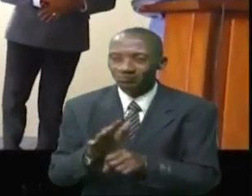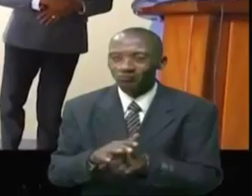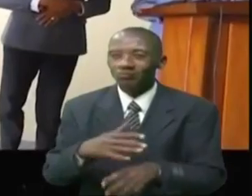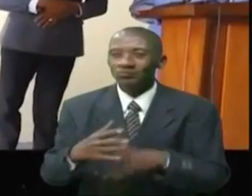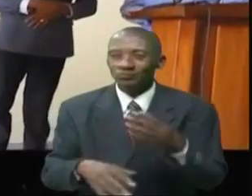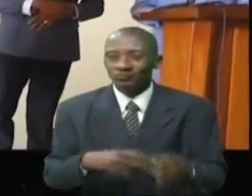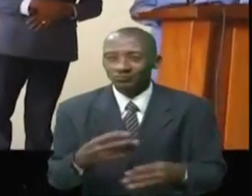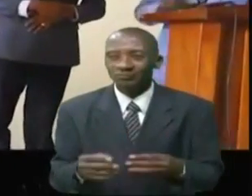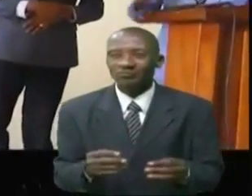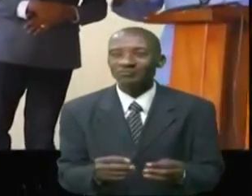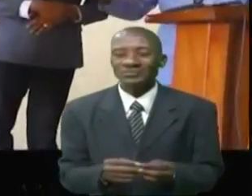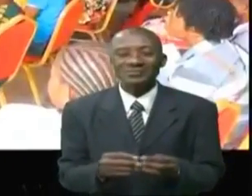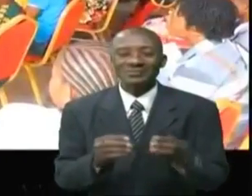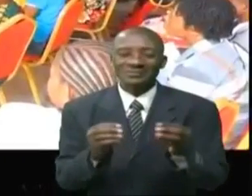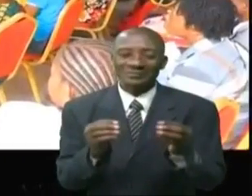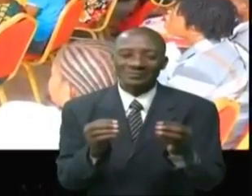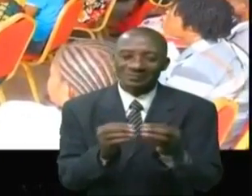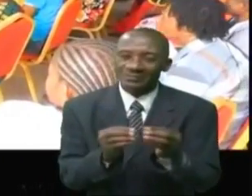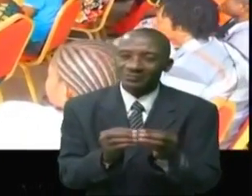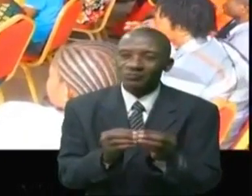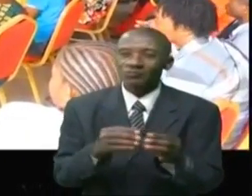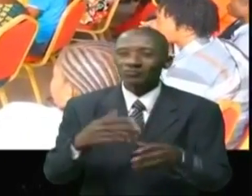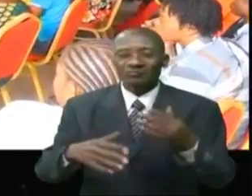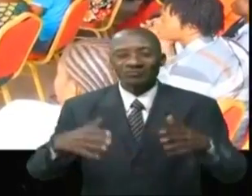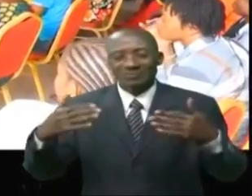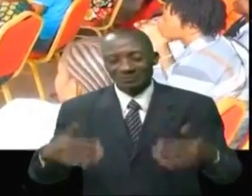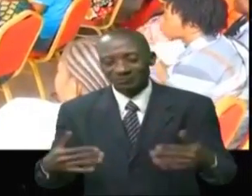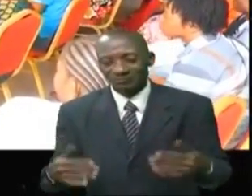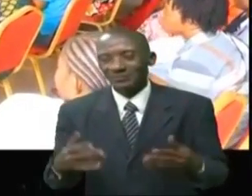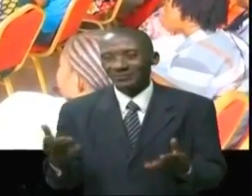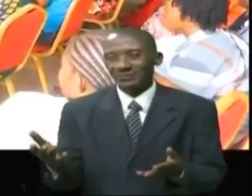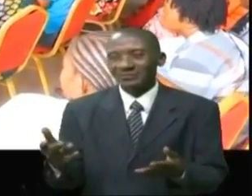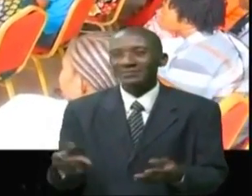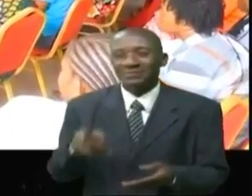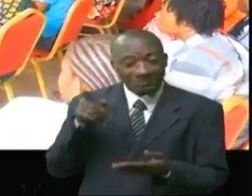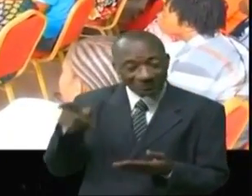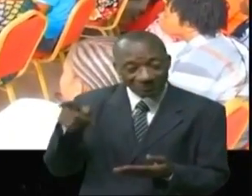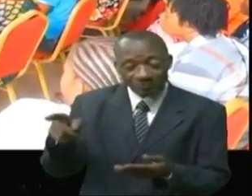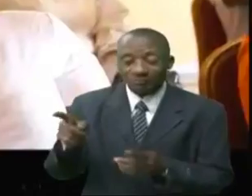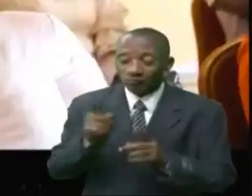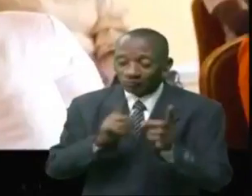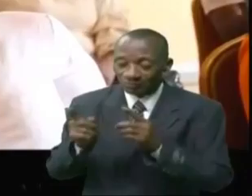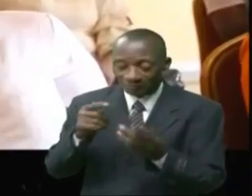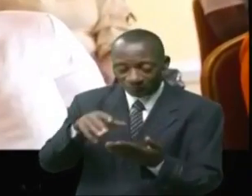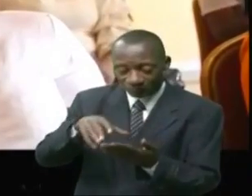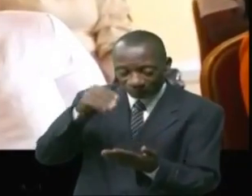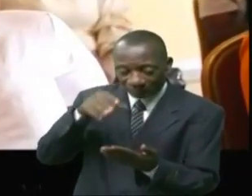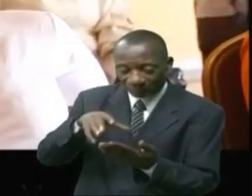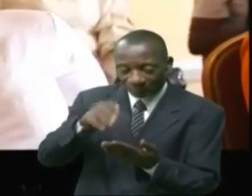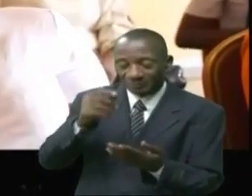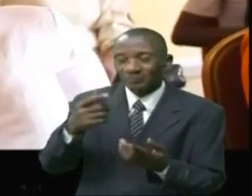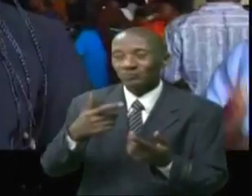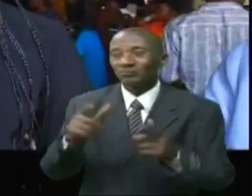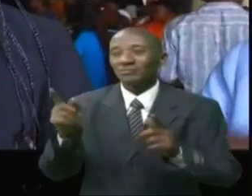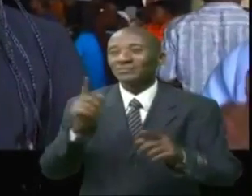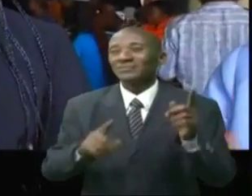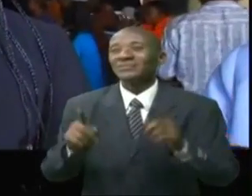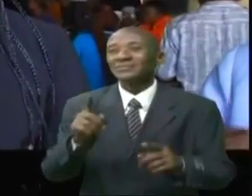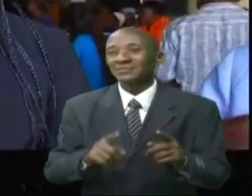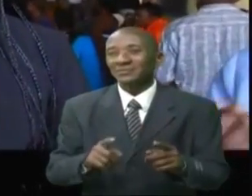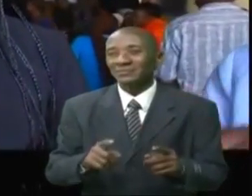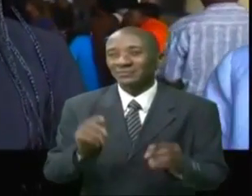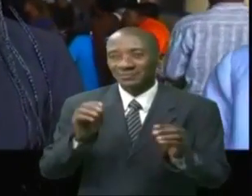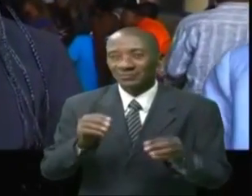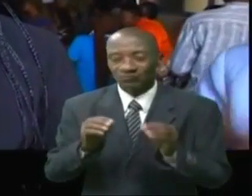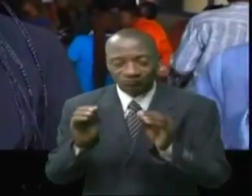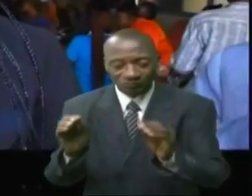interprètes et formateurs sourds de la 4e promotion. Les bénéficiaires de ces enseignements se sont exprimés. Nous voulons vraiment